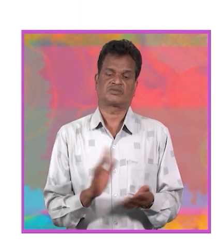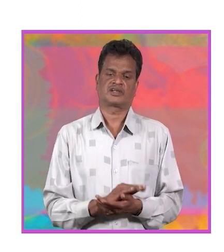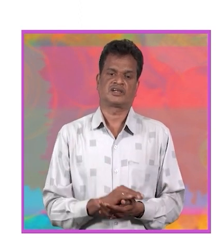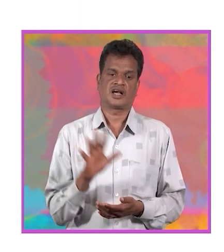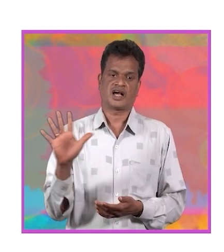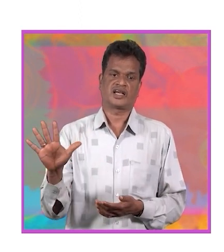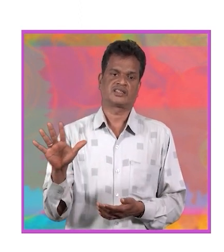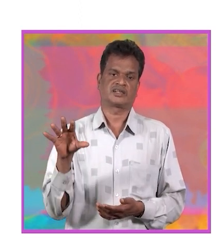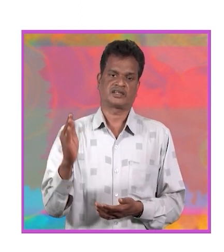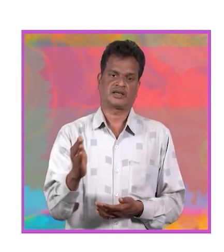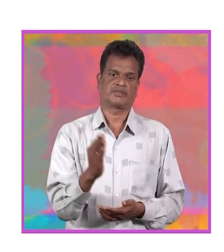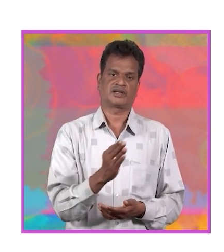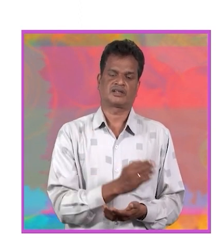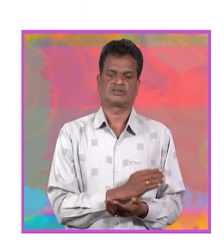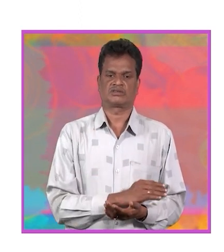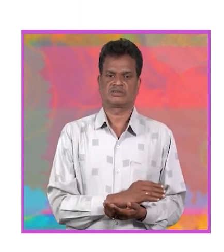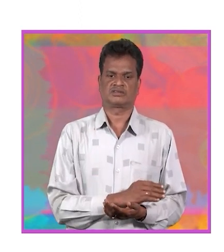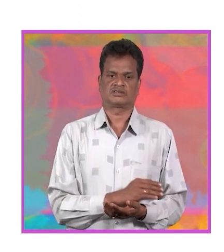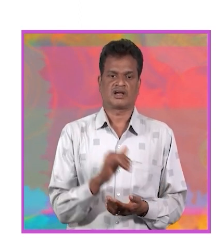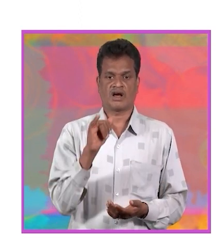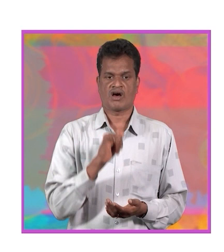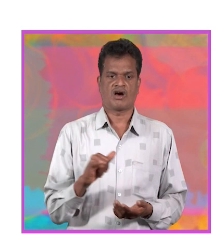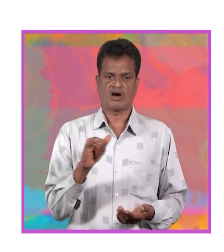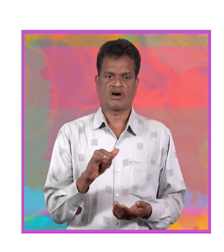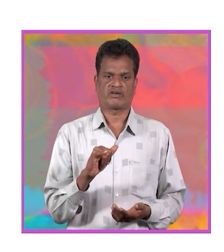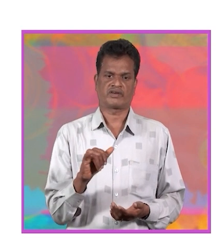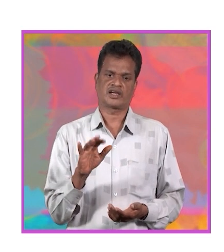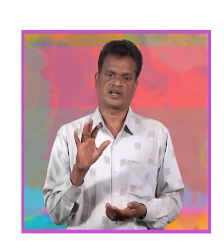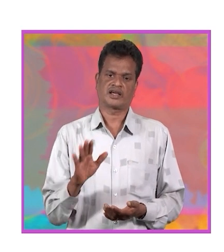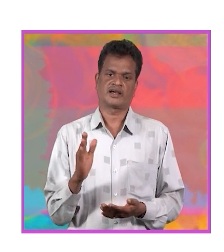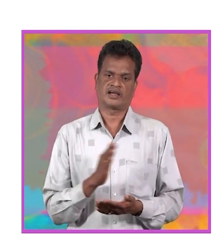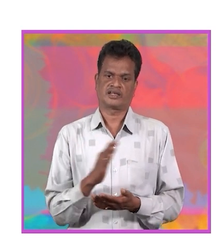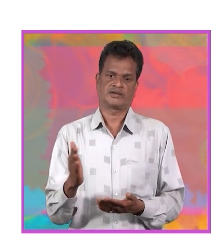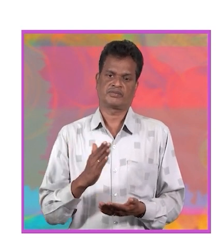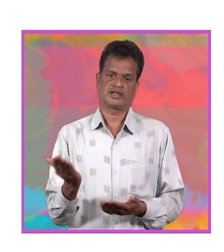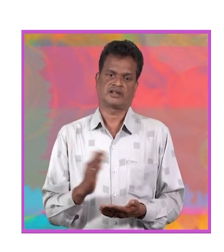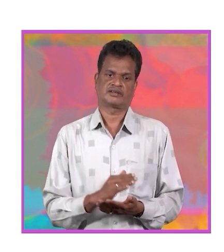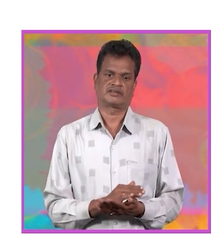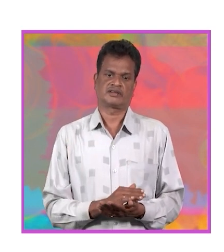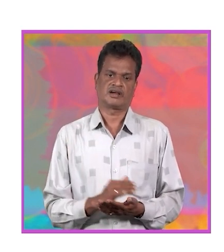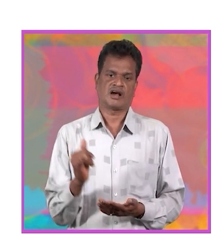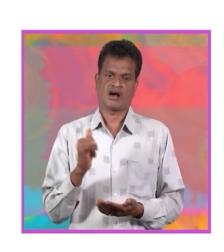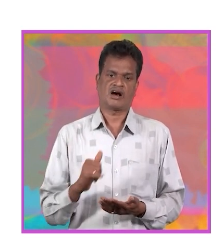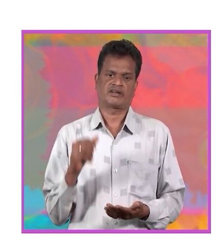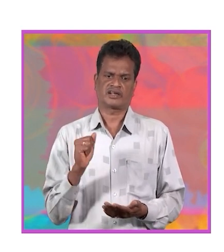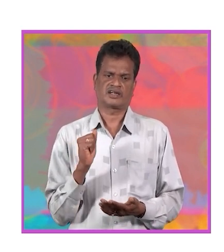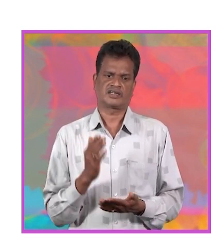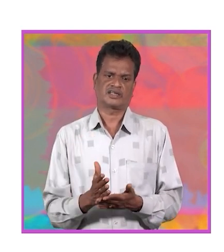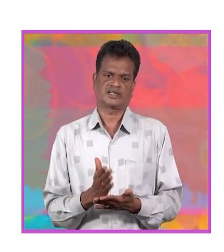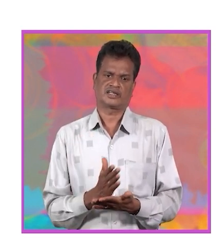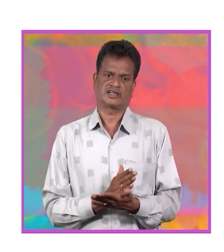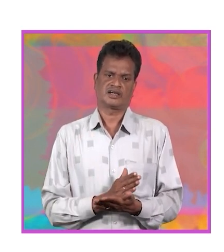ஐந்து நிலைப்பாடுகளில் ஆறு வகையில் பெயர் சொற்களை வகைப்படுத்துகிறாங்க. ஆறு வகை என்னென்னு